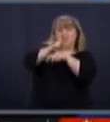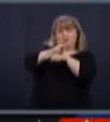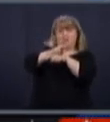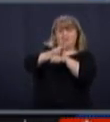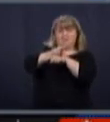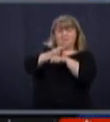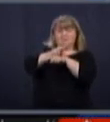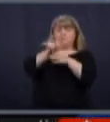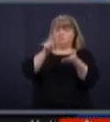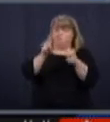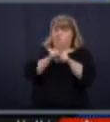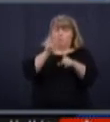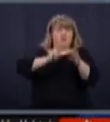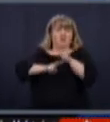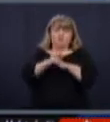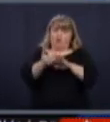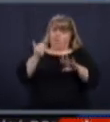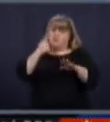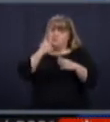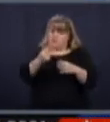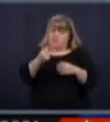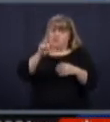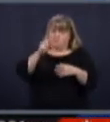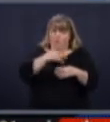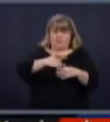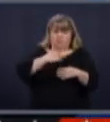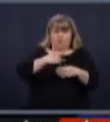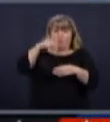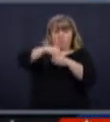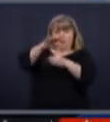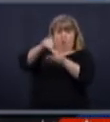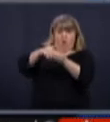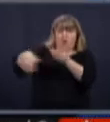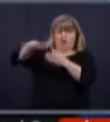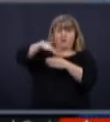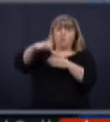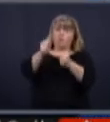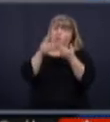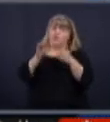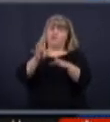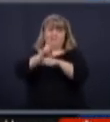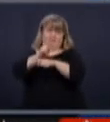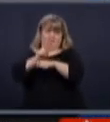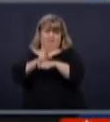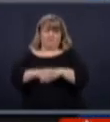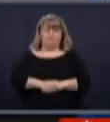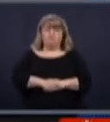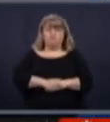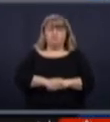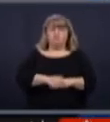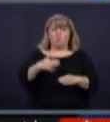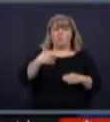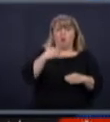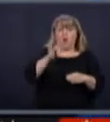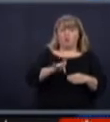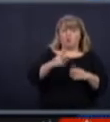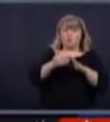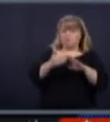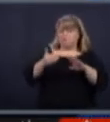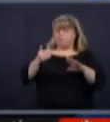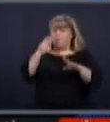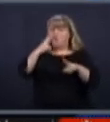prévu le 1er juin dans la grande région de Montréal. Ça s'est bien passé, l'ouverture des services